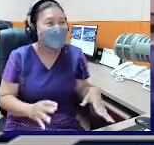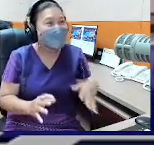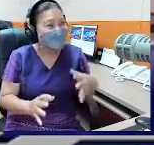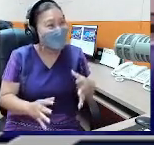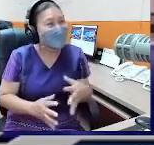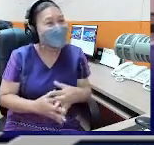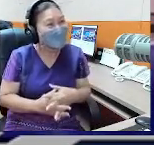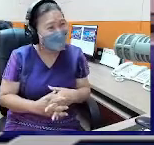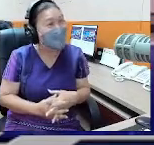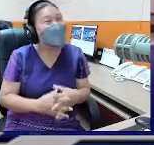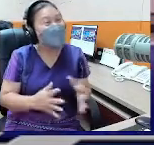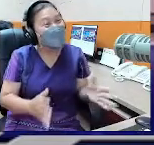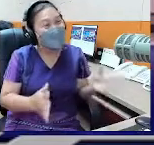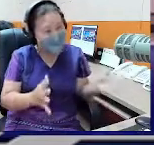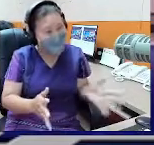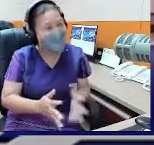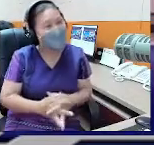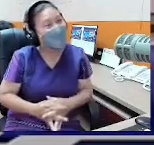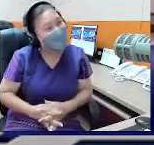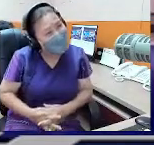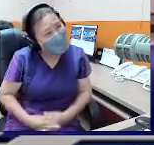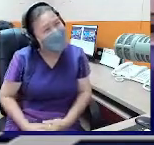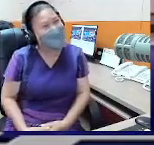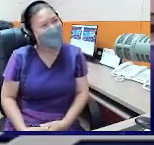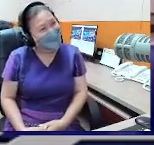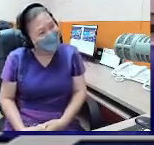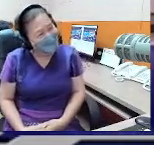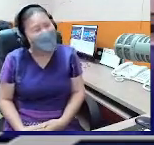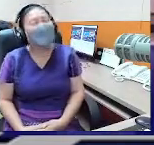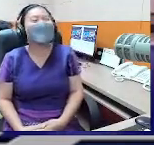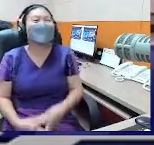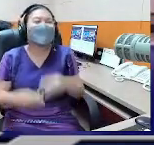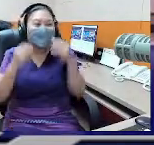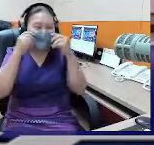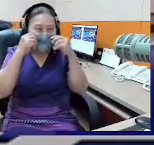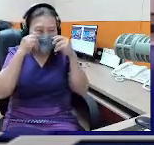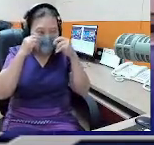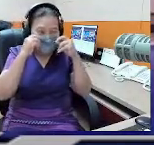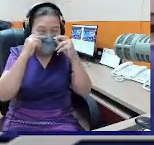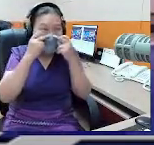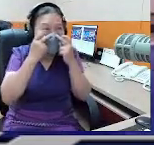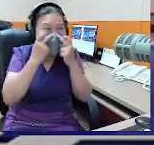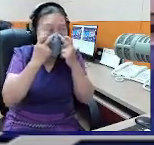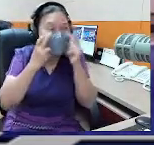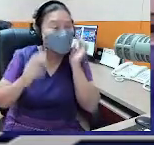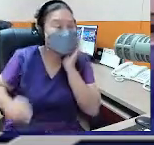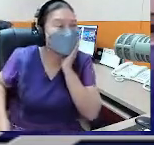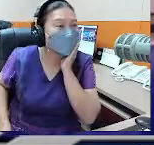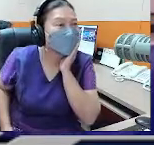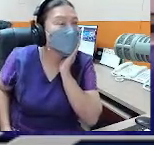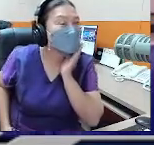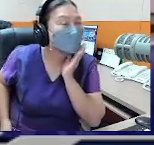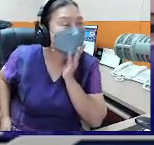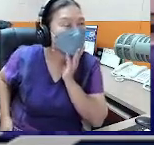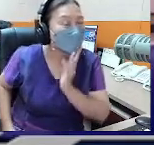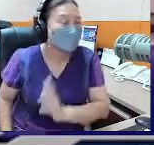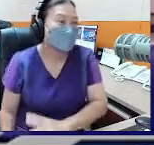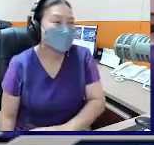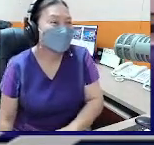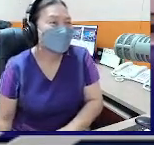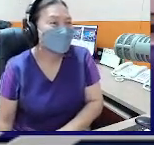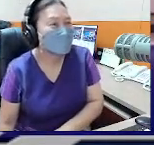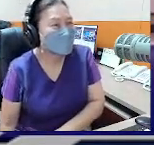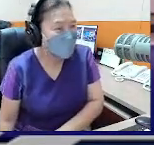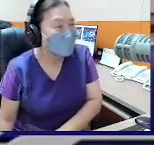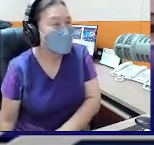คือเราก็จะมีเกณฑ์เราก็จะมีเกณฑ์ว่าระหว่างนั้นจะมีความประพฤติยังไงโดยอาจารย์ที่ปรึกษาเนี่ยจะมีทีมอาจารย์ที่ปรึกษาของนักศึกษา